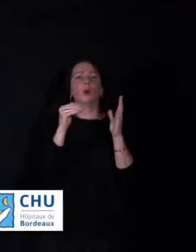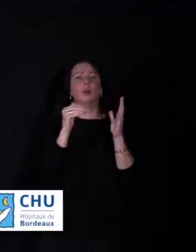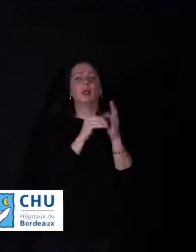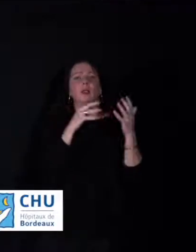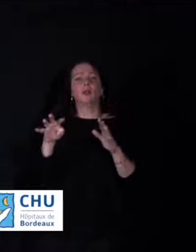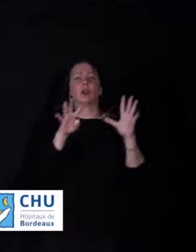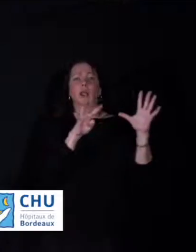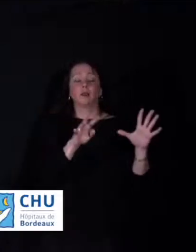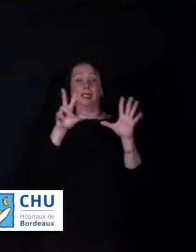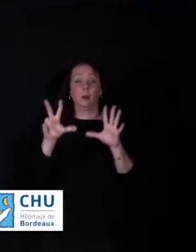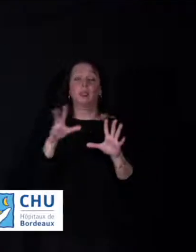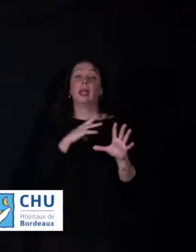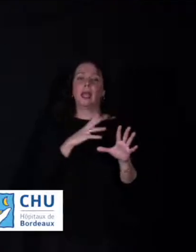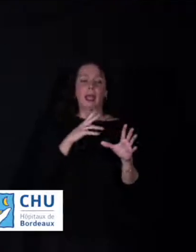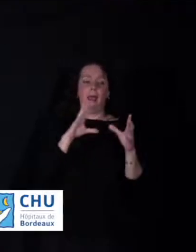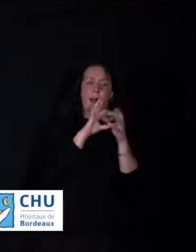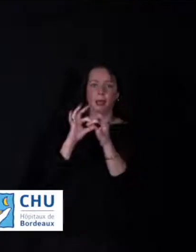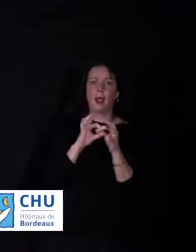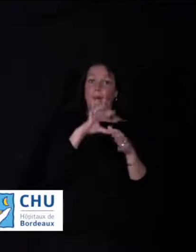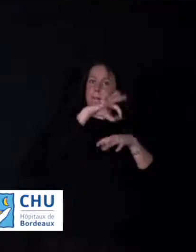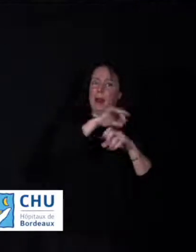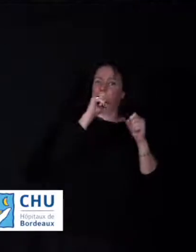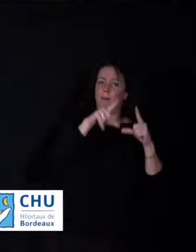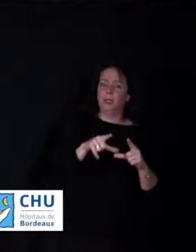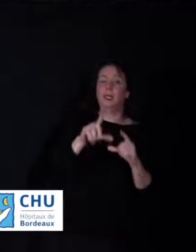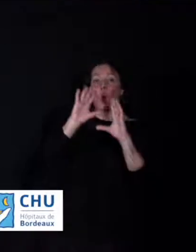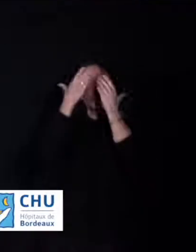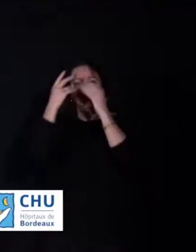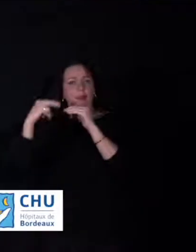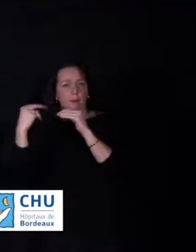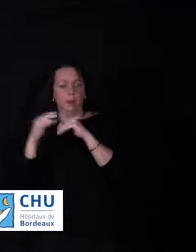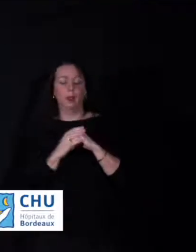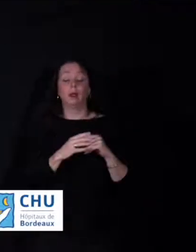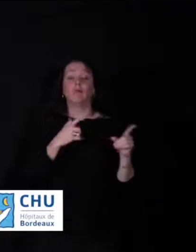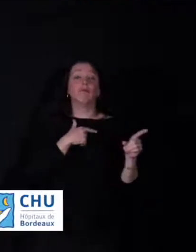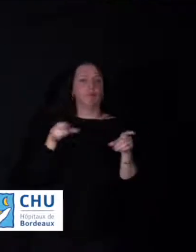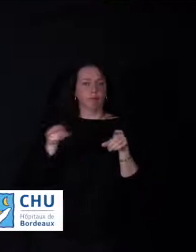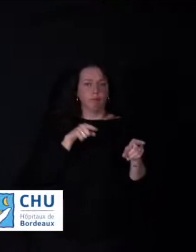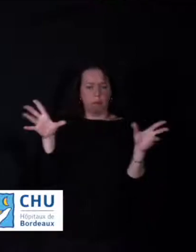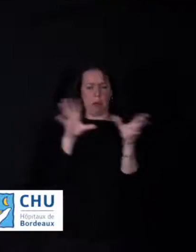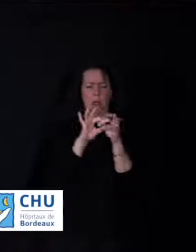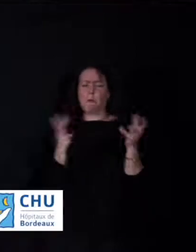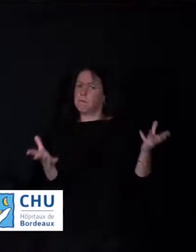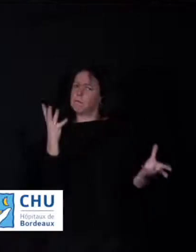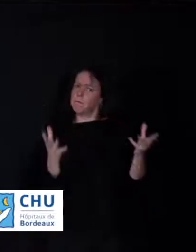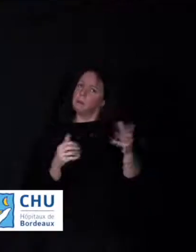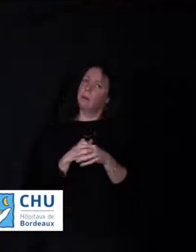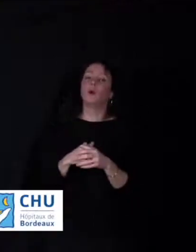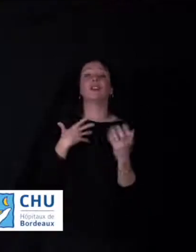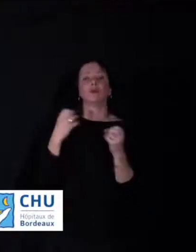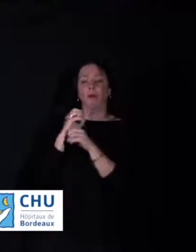lien entre rougeole et autisme. Il a fallu attendre 2010 pour que cette publication soit, comme on dit désormais, ça c'est très, très utilisé dans le